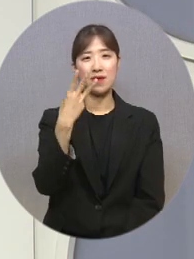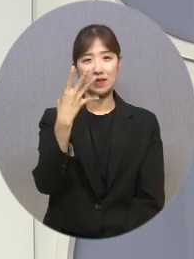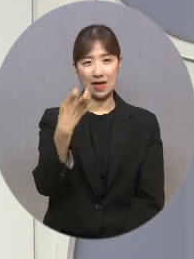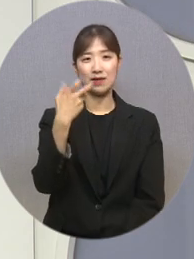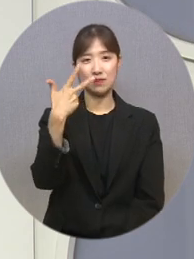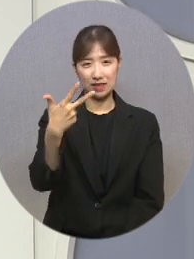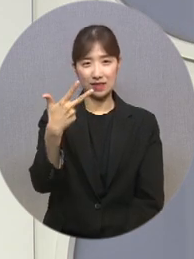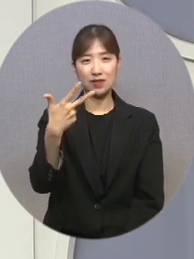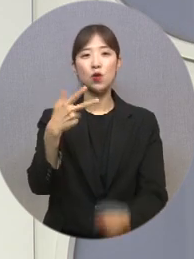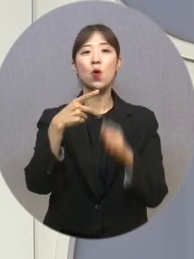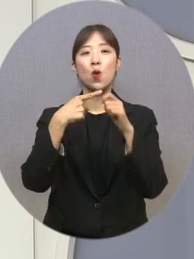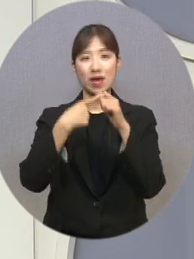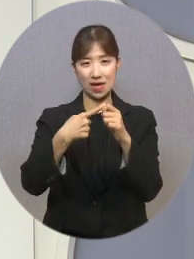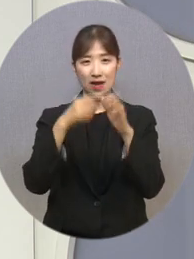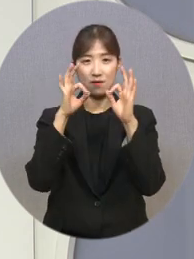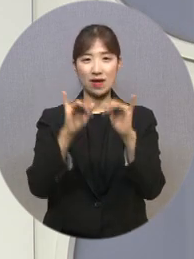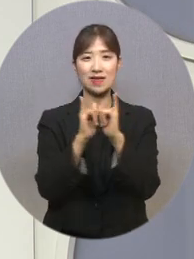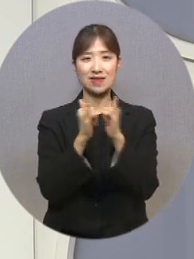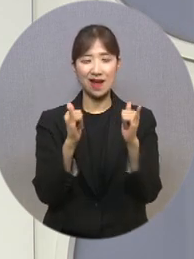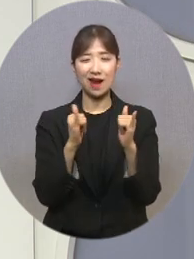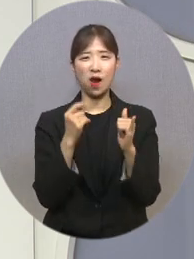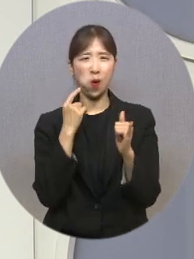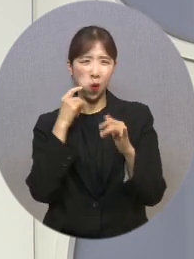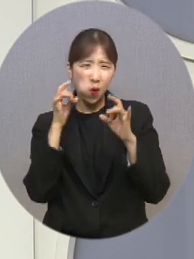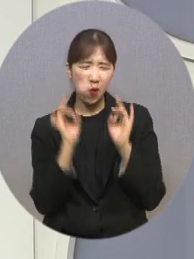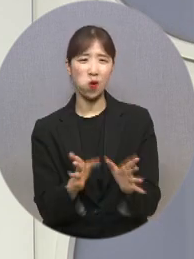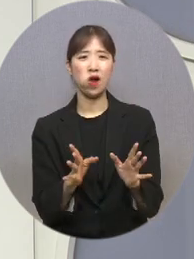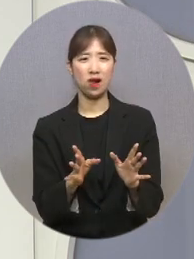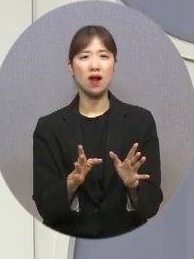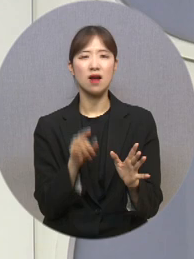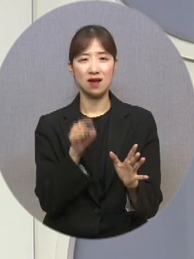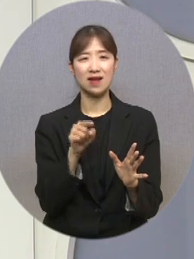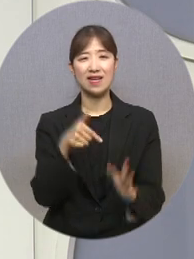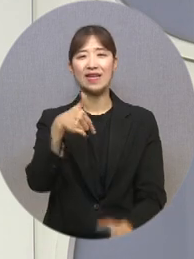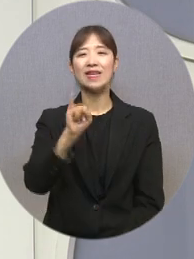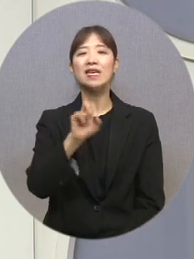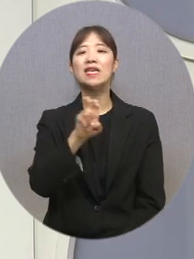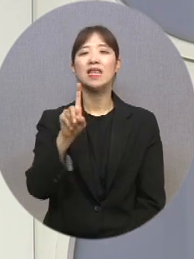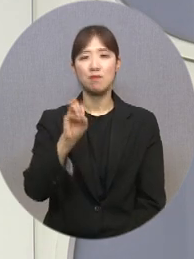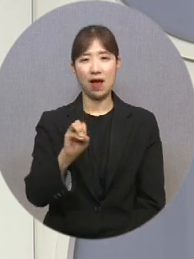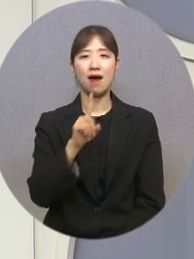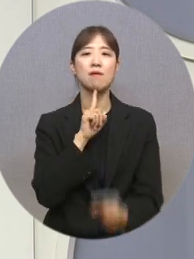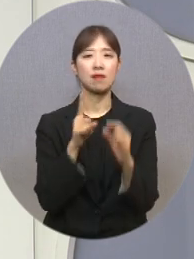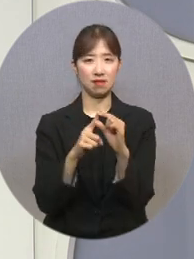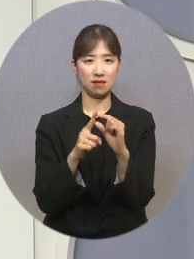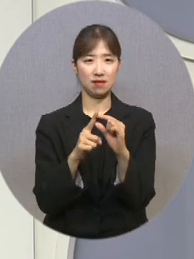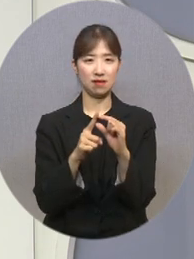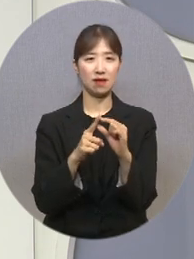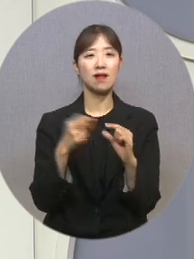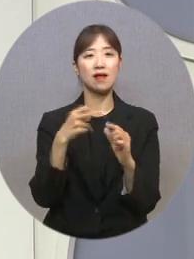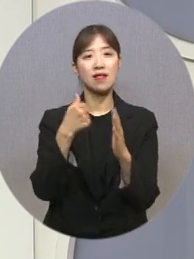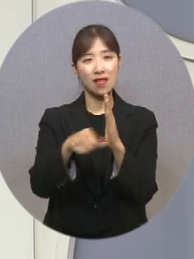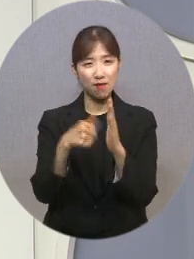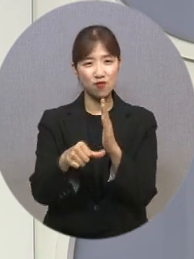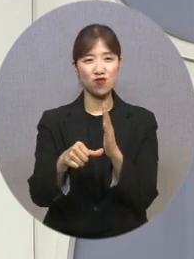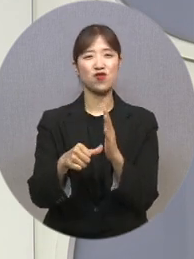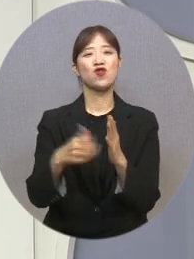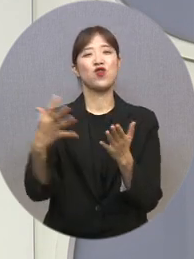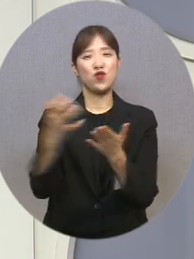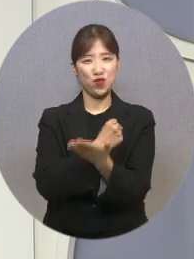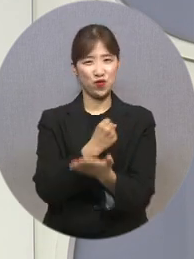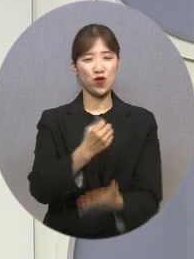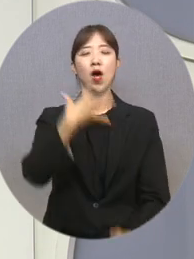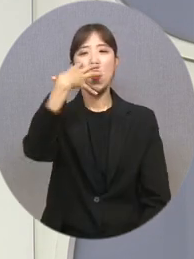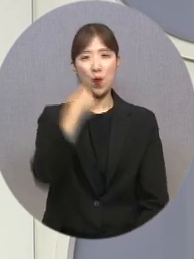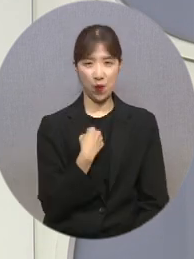1항에 어떻게 되어 있냐면 사람을 기망하여 기망이라고 하는 건 속이는 거거든요. 재물의 교부를 받거나 재산상